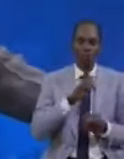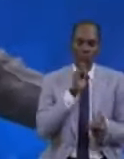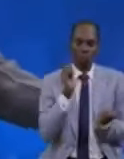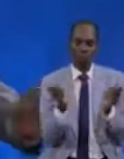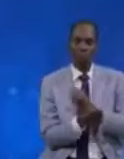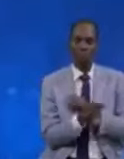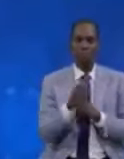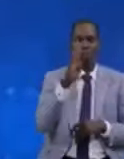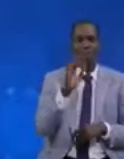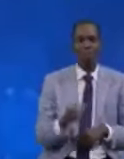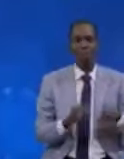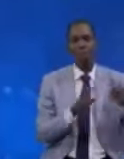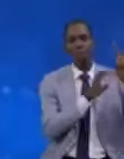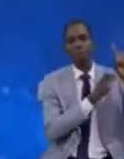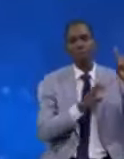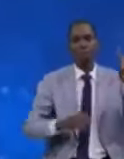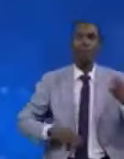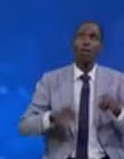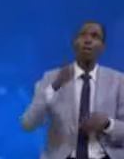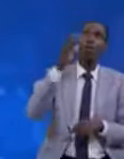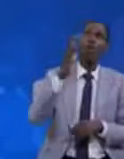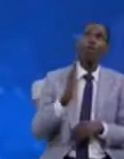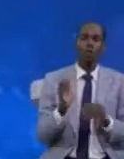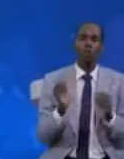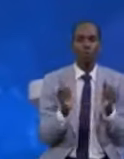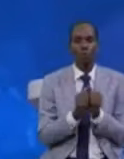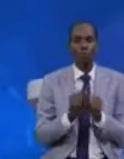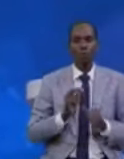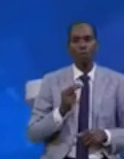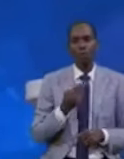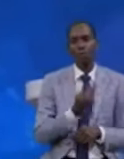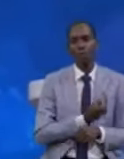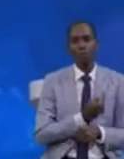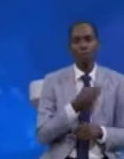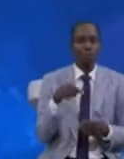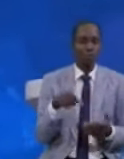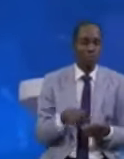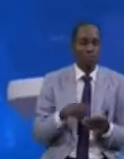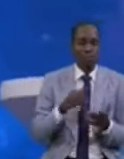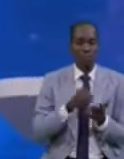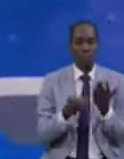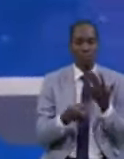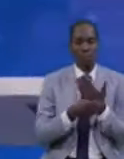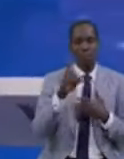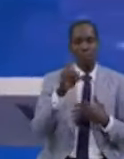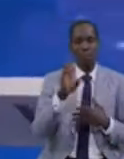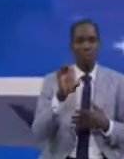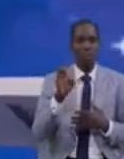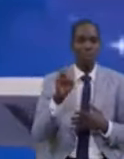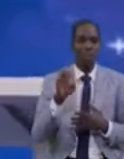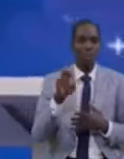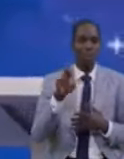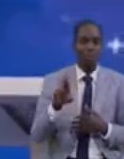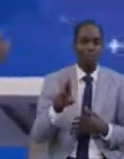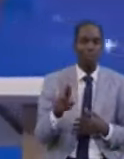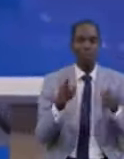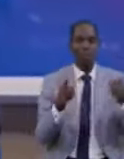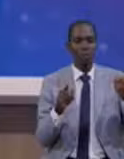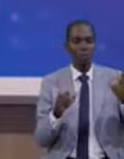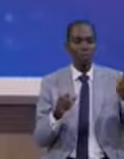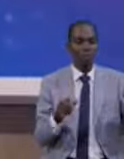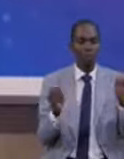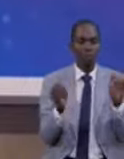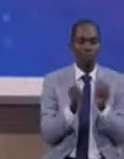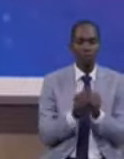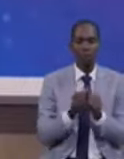Dieu avec nous nous sommes en décembre notre disqué aussi bien que la retraite se